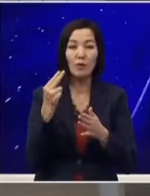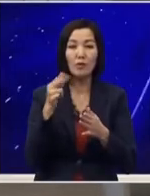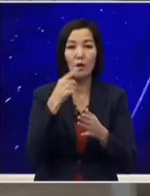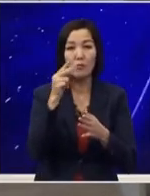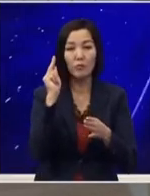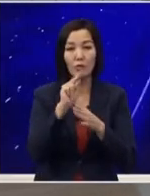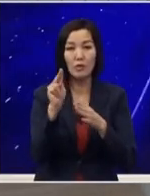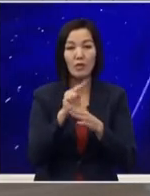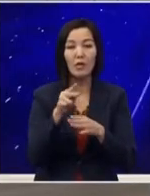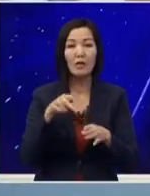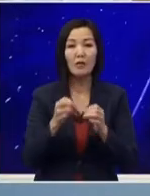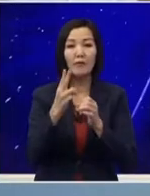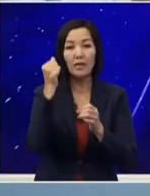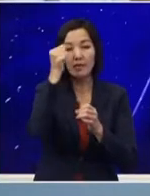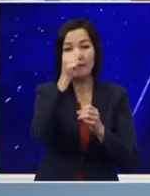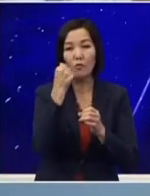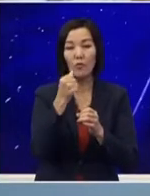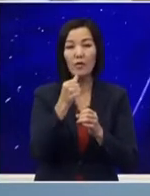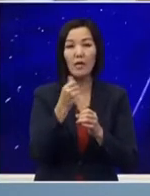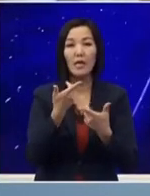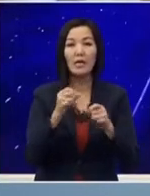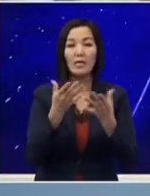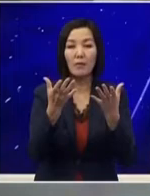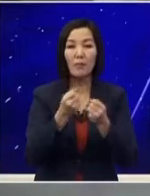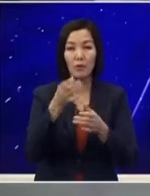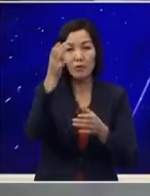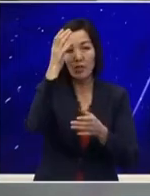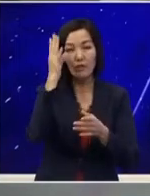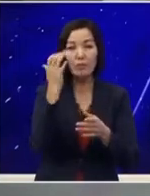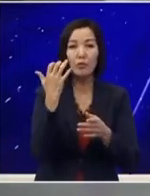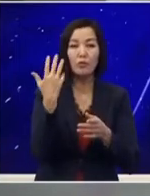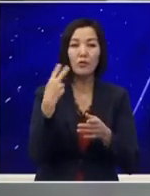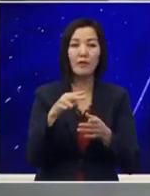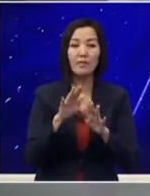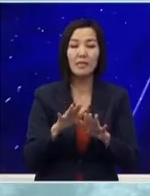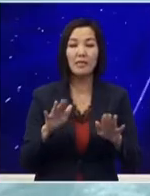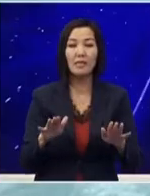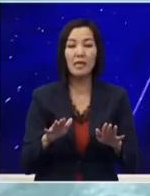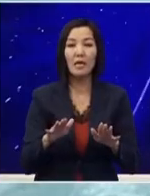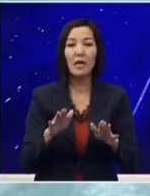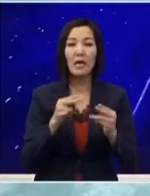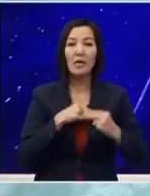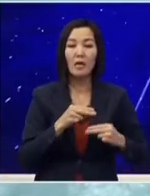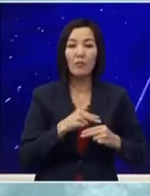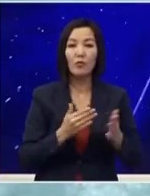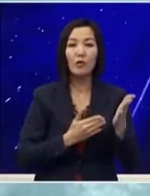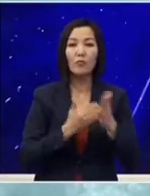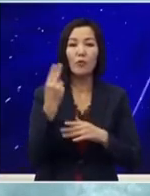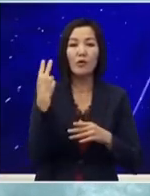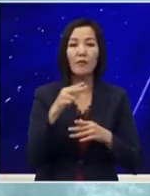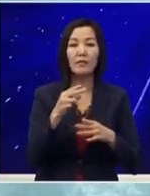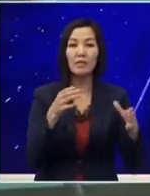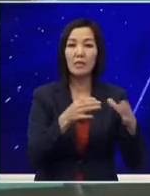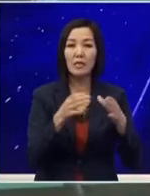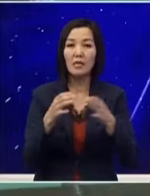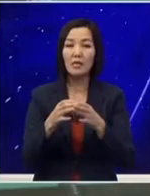работает с 2012 года, где получают знания 525 детей. Здесь работают более 20 различных кружков